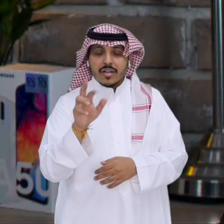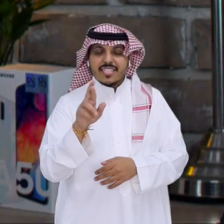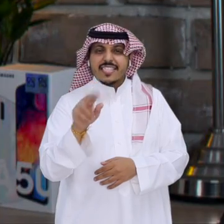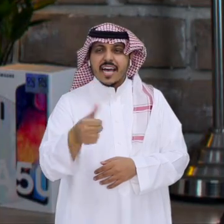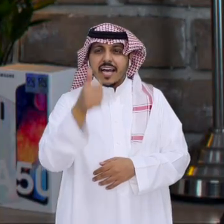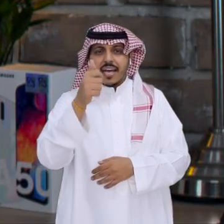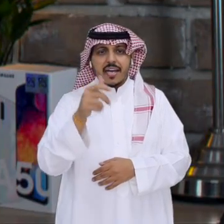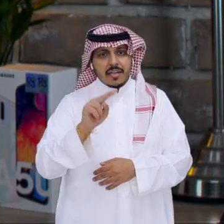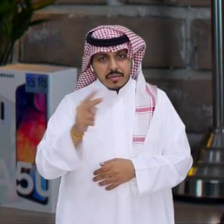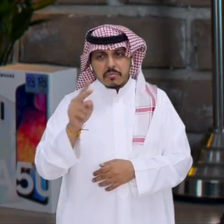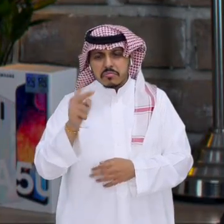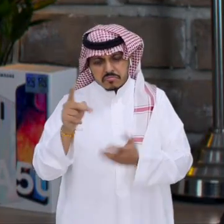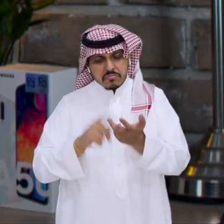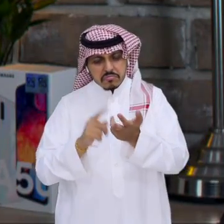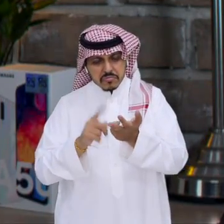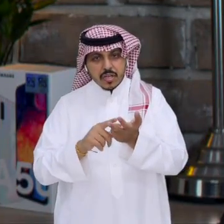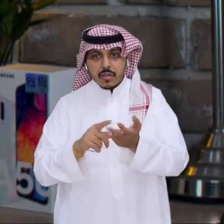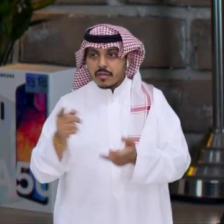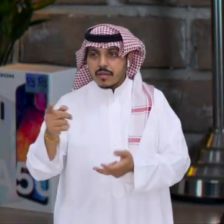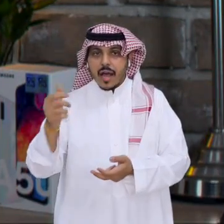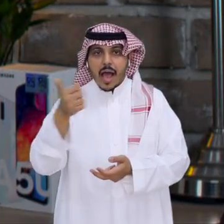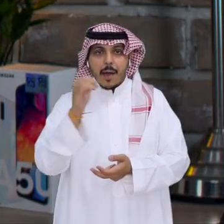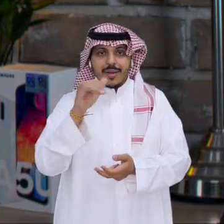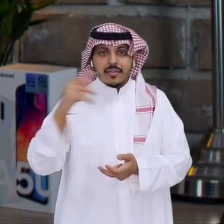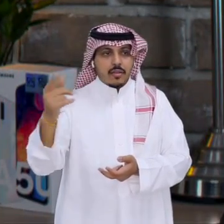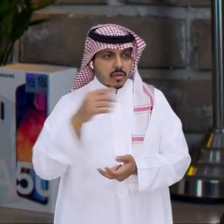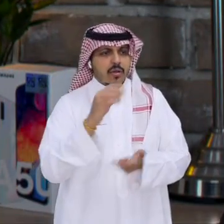وما فورزا والتايتلز حقات إكس بوكس.